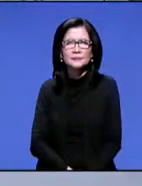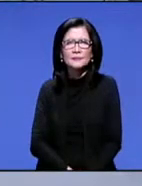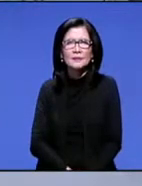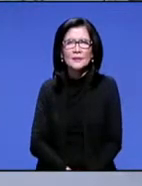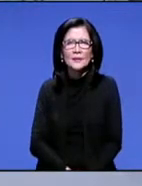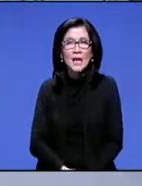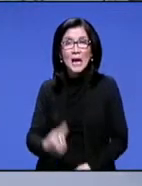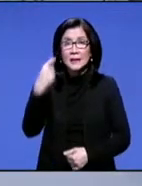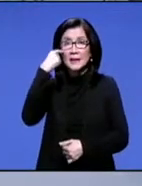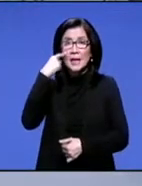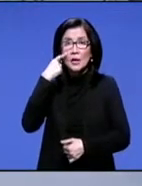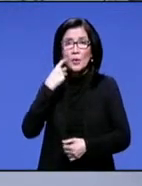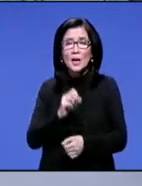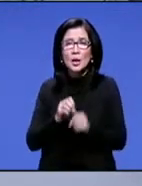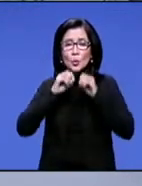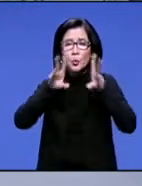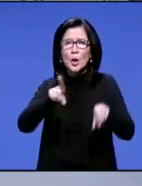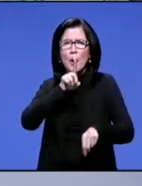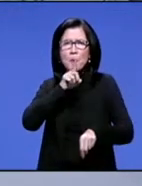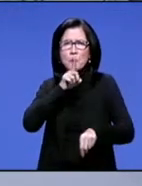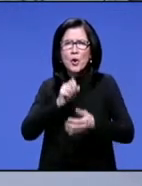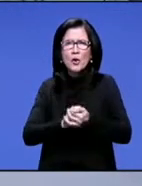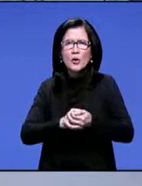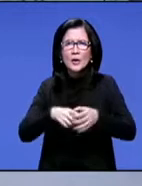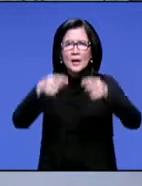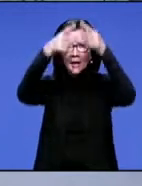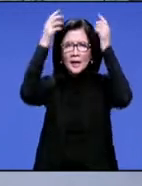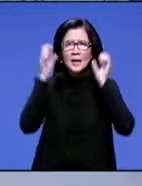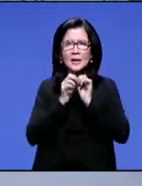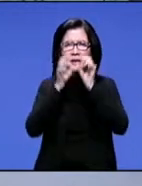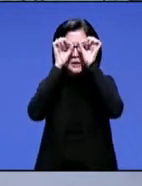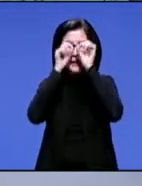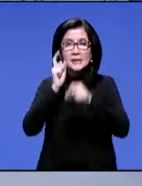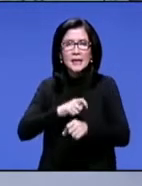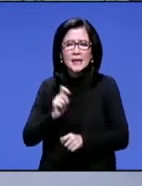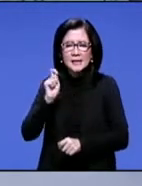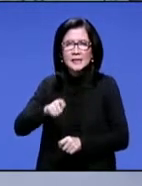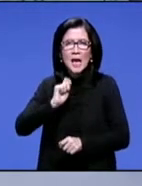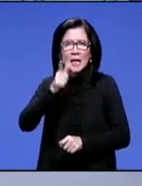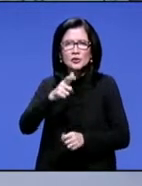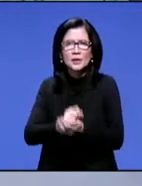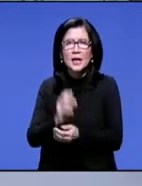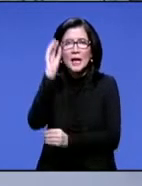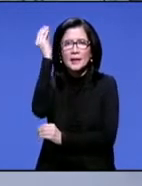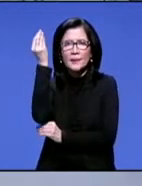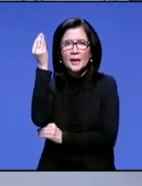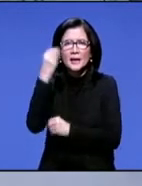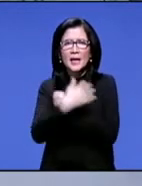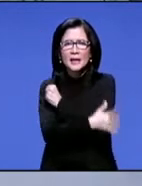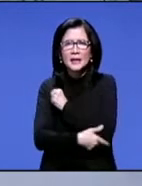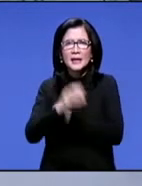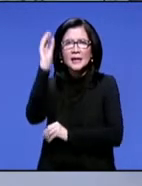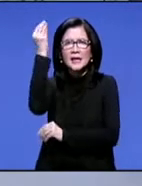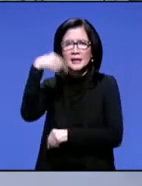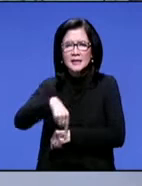Pemirsa, terdakwa kasus penyebaran berita bohong Ratna Sarumpait menjalani sidang lanjutan di Pengadilan Negeri Jakarta Selatan. Di sidang